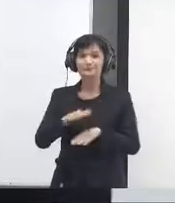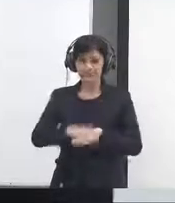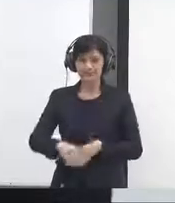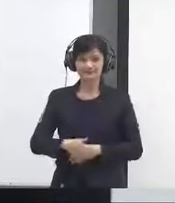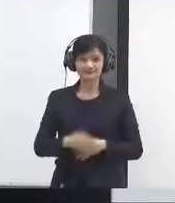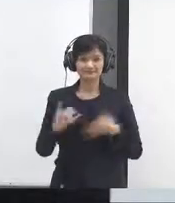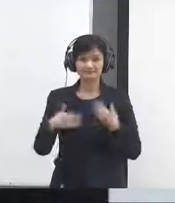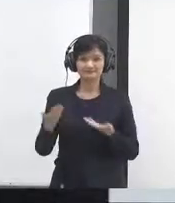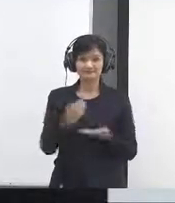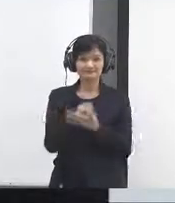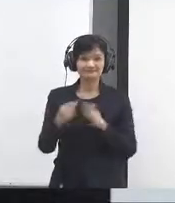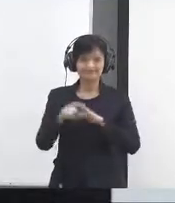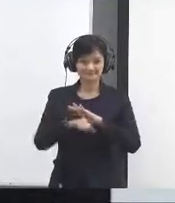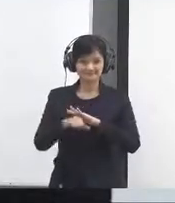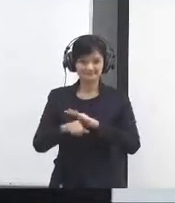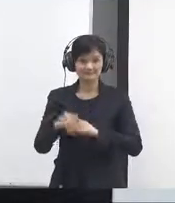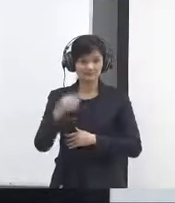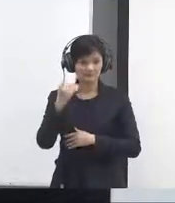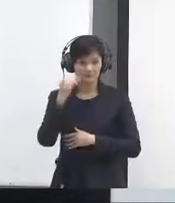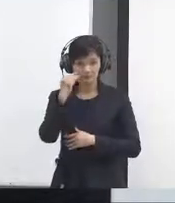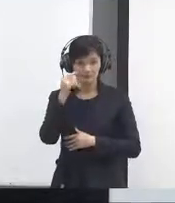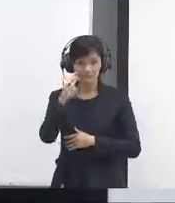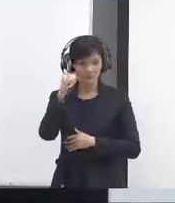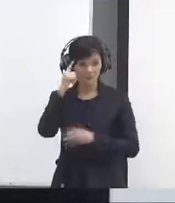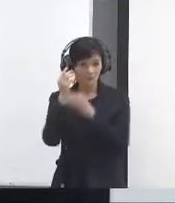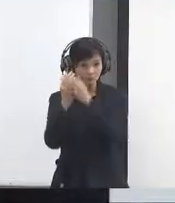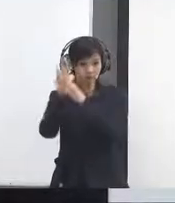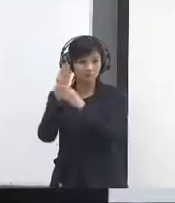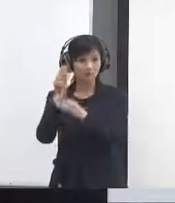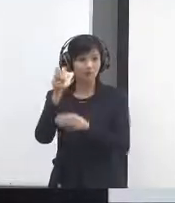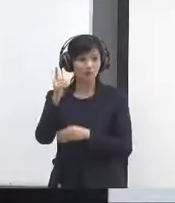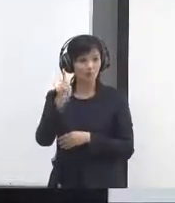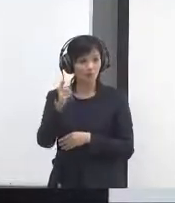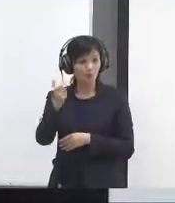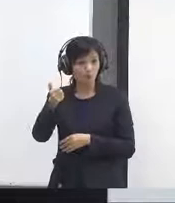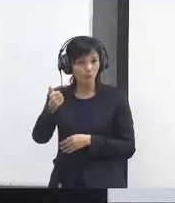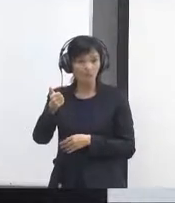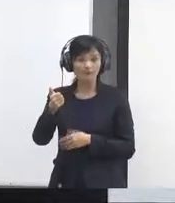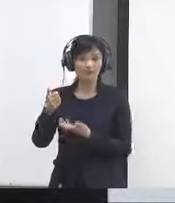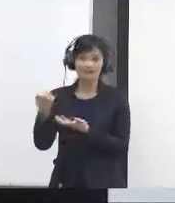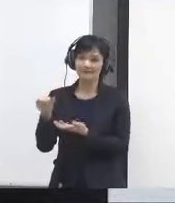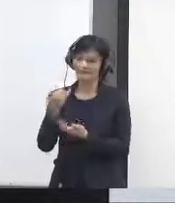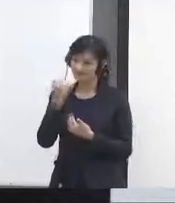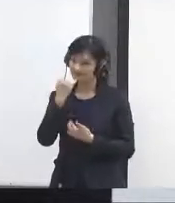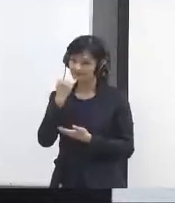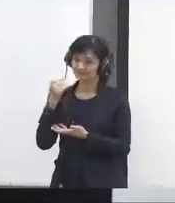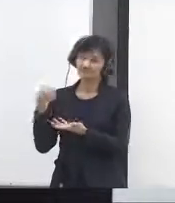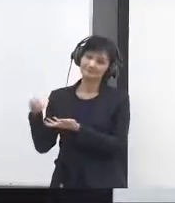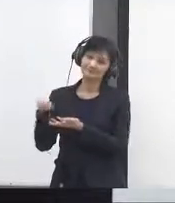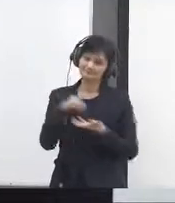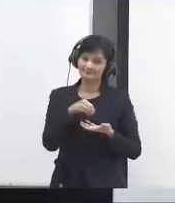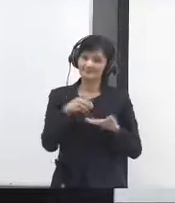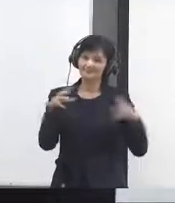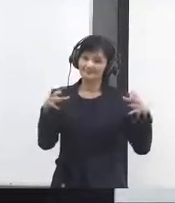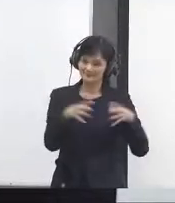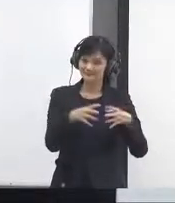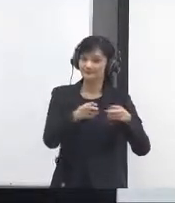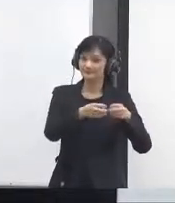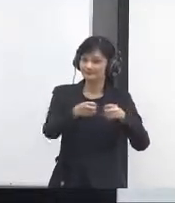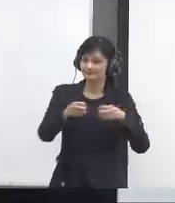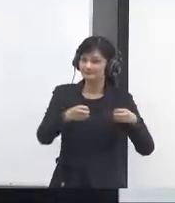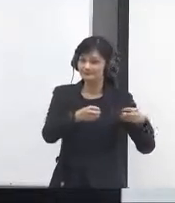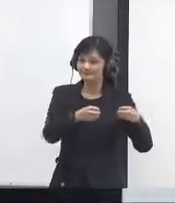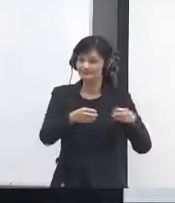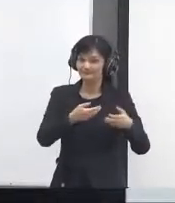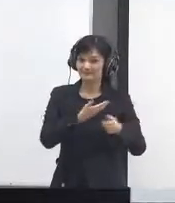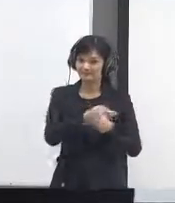很希望能够有人带着，就是当地的议题来，就是能够让大家去思考说，哎，那这件